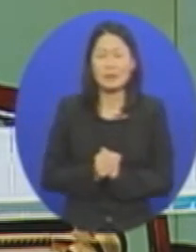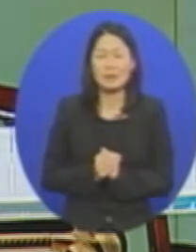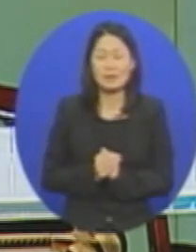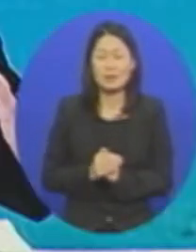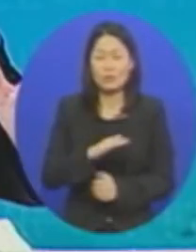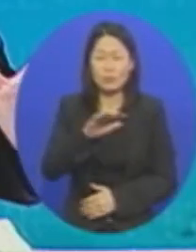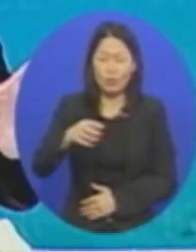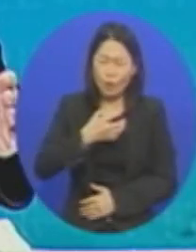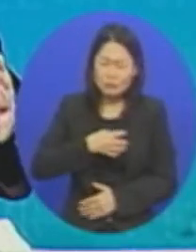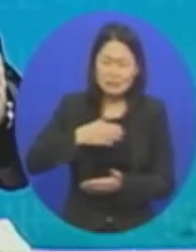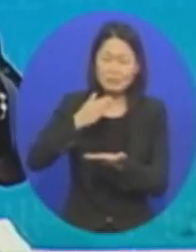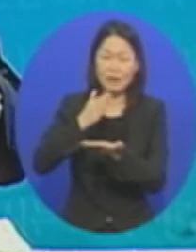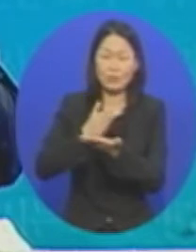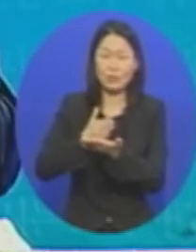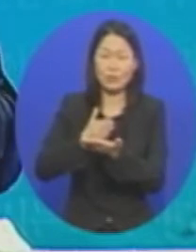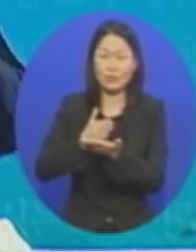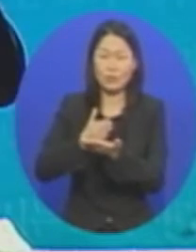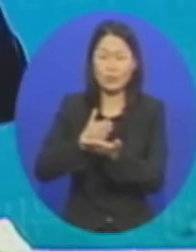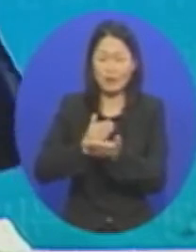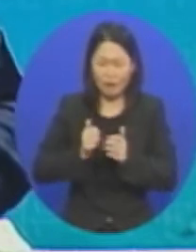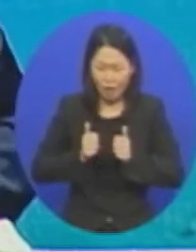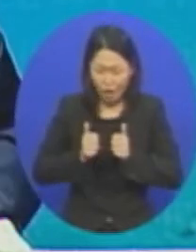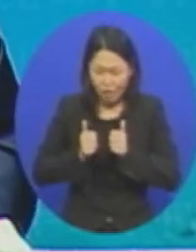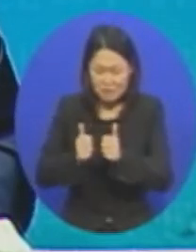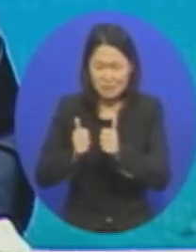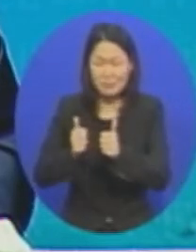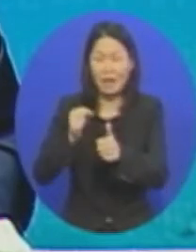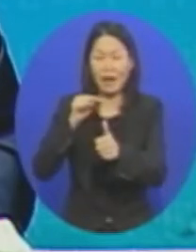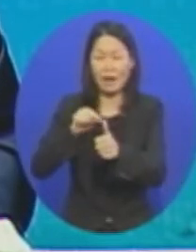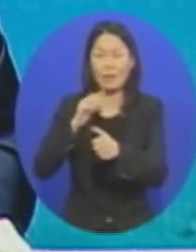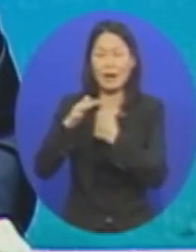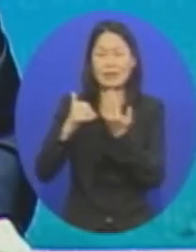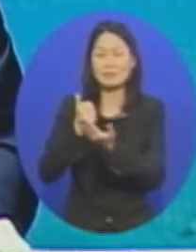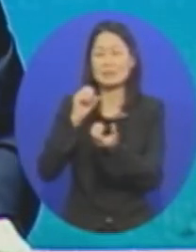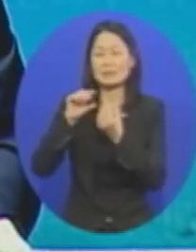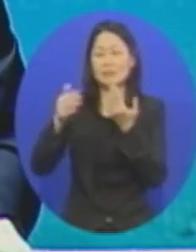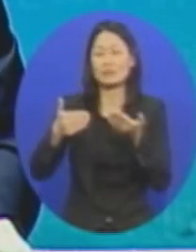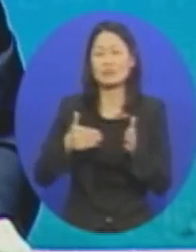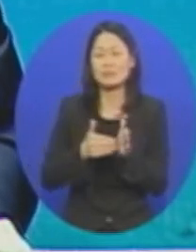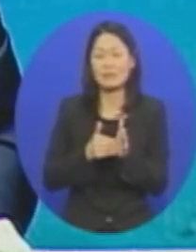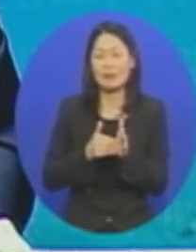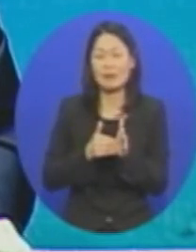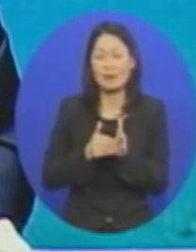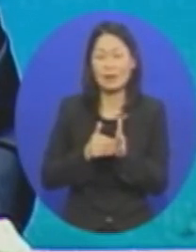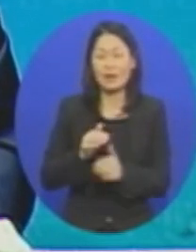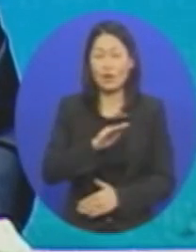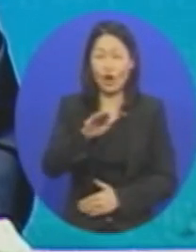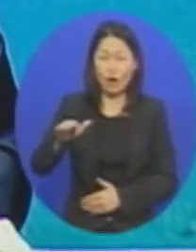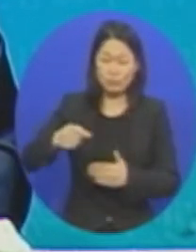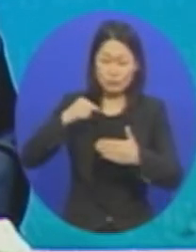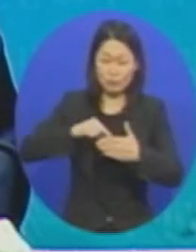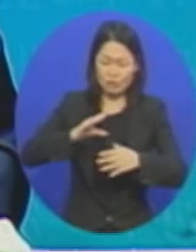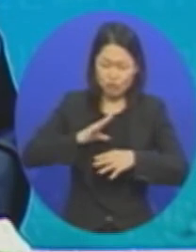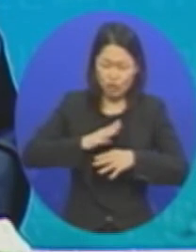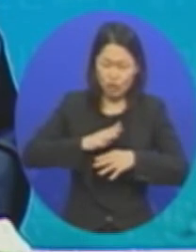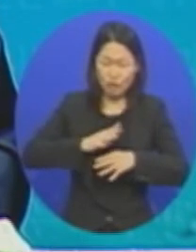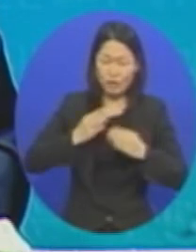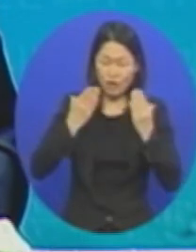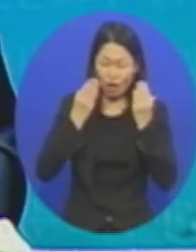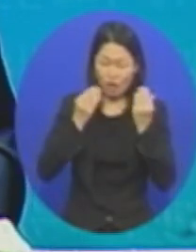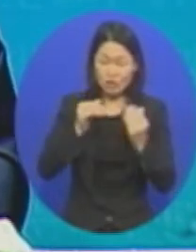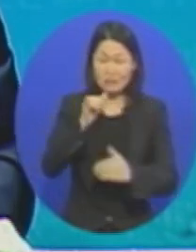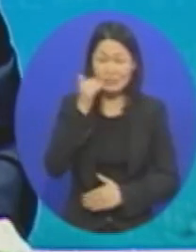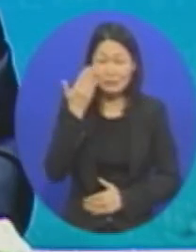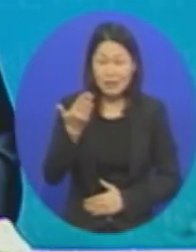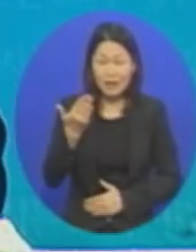걱정하지 말고 그건 열심히 하라 아셨어요 여러분 속에 두려움이 여전히 있습니까